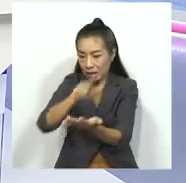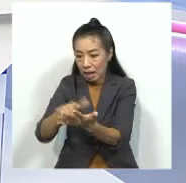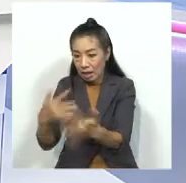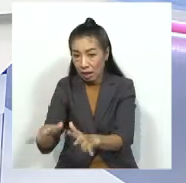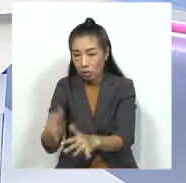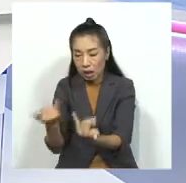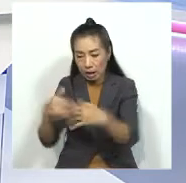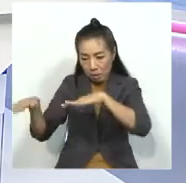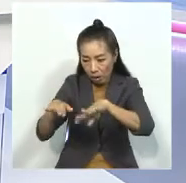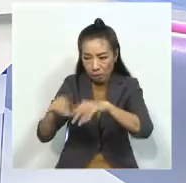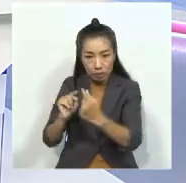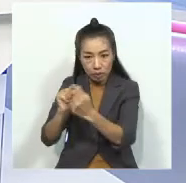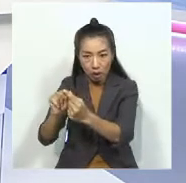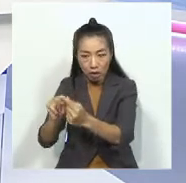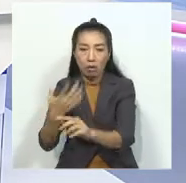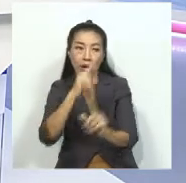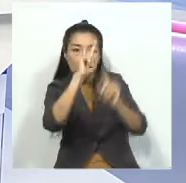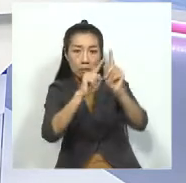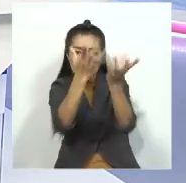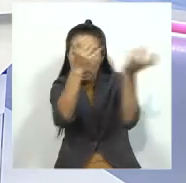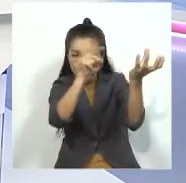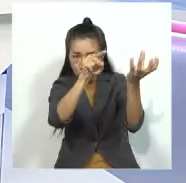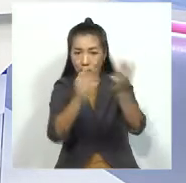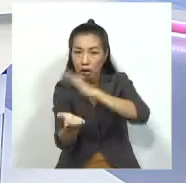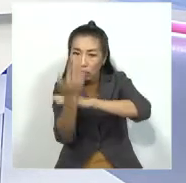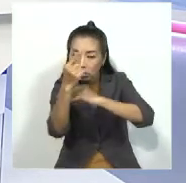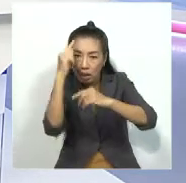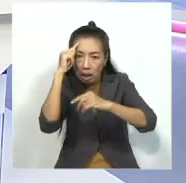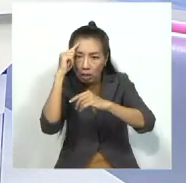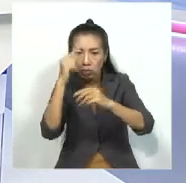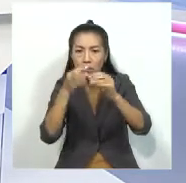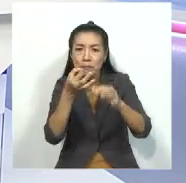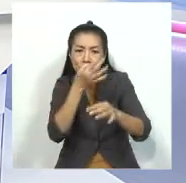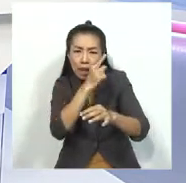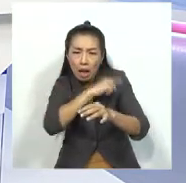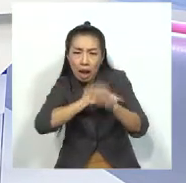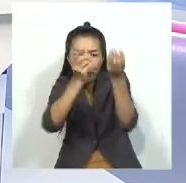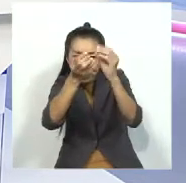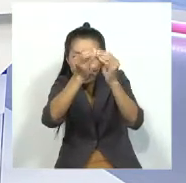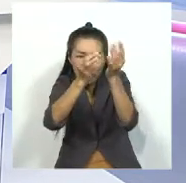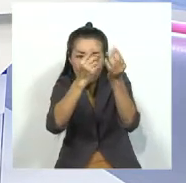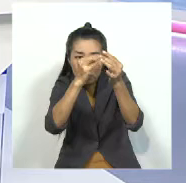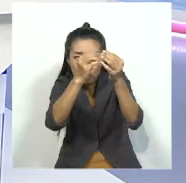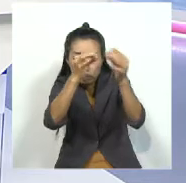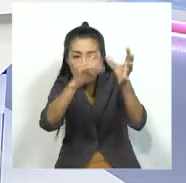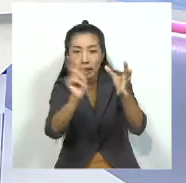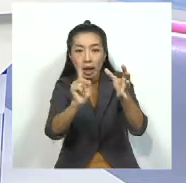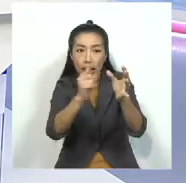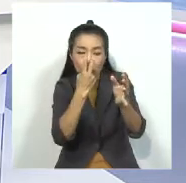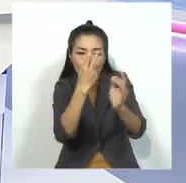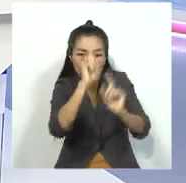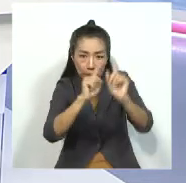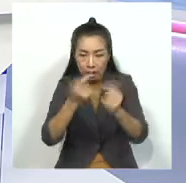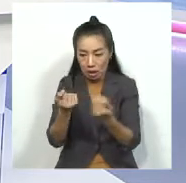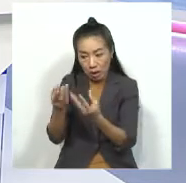อนนี้ก็จะมาเตรียมการแล้วก็ติดตามเมฆที่ขึ้นไปปฏิบัติการก่อกวนเนี่ยว่ามันจะมีพัฒนามีกลไกอย่างไรหลังจ